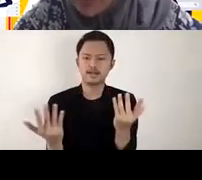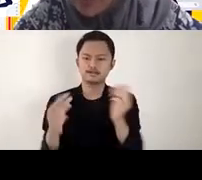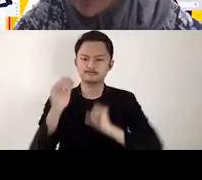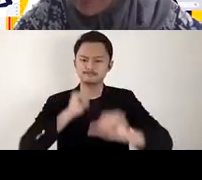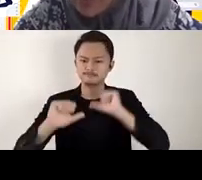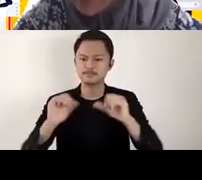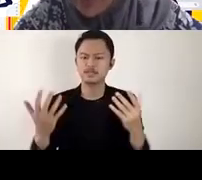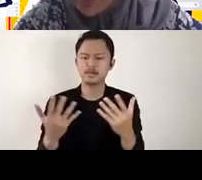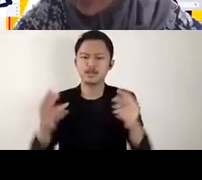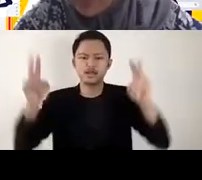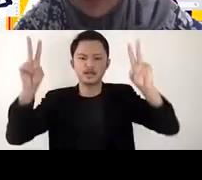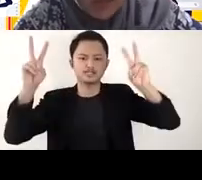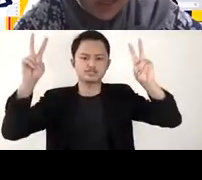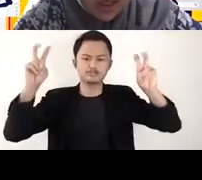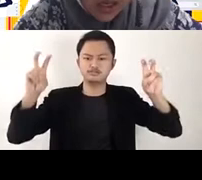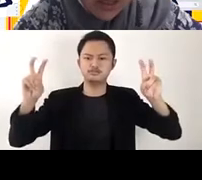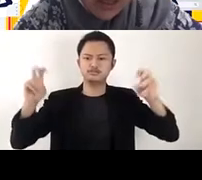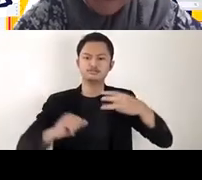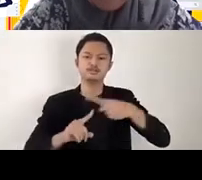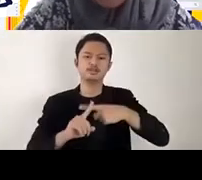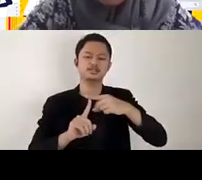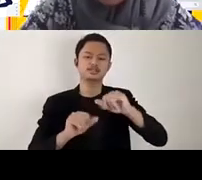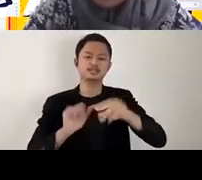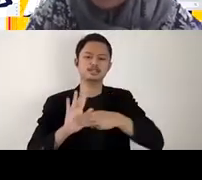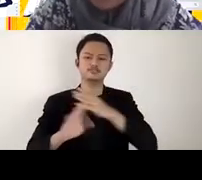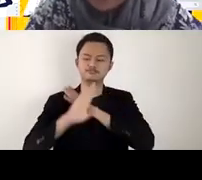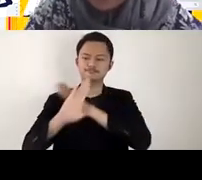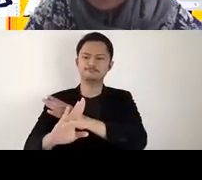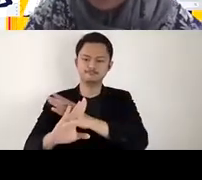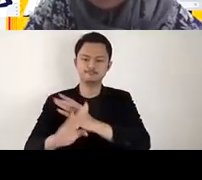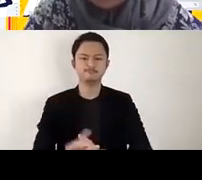isu-isu pencegahan dan penanggulangan SMS berbasis kertas